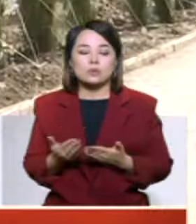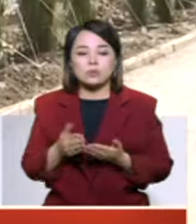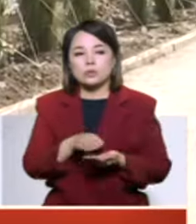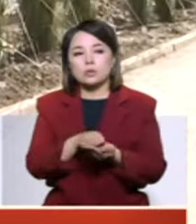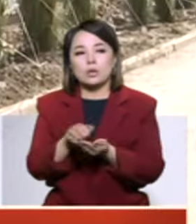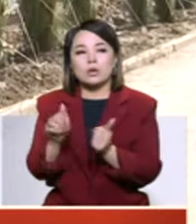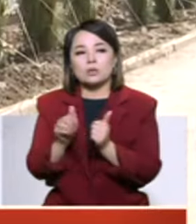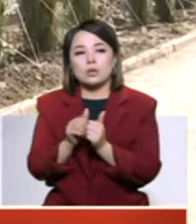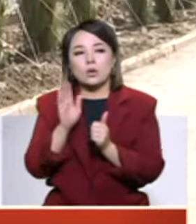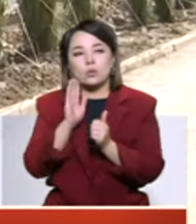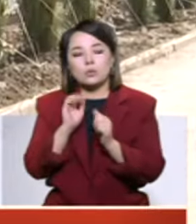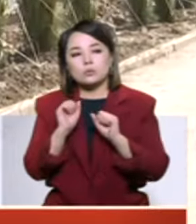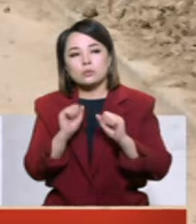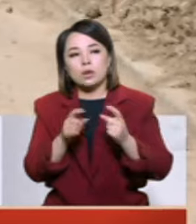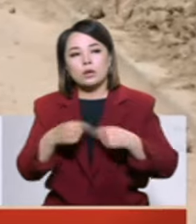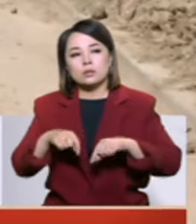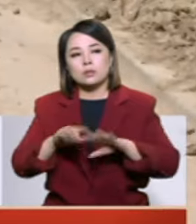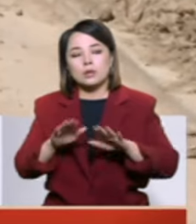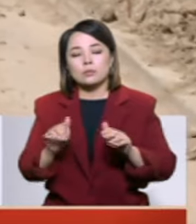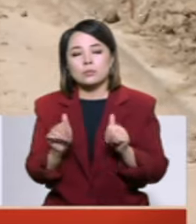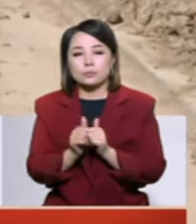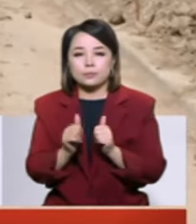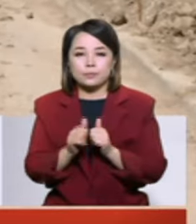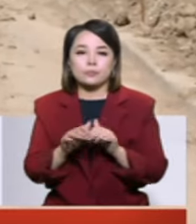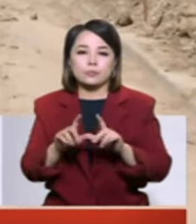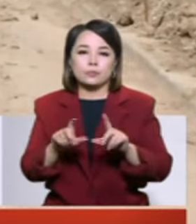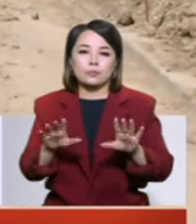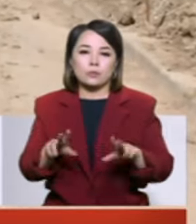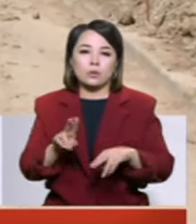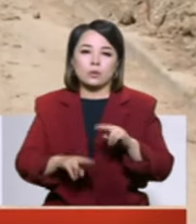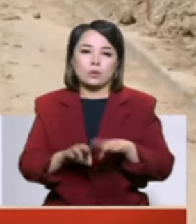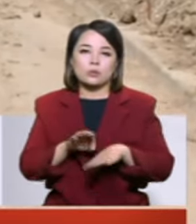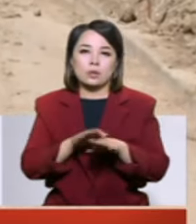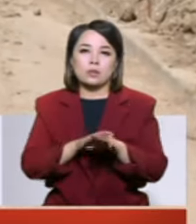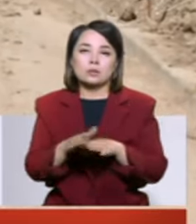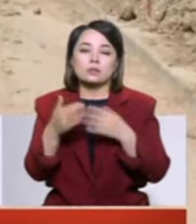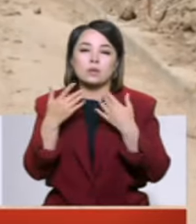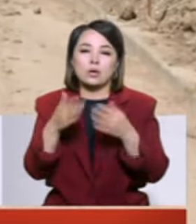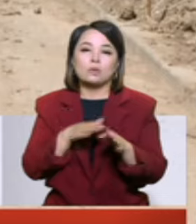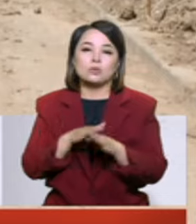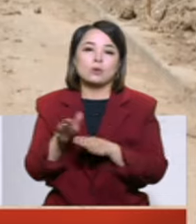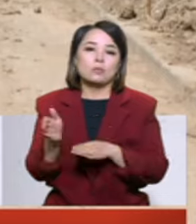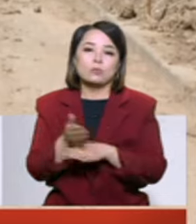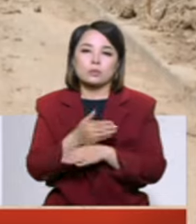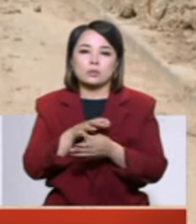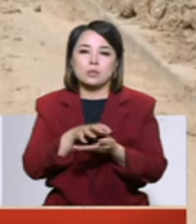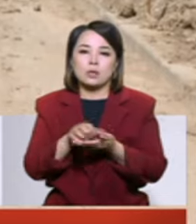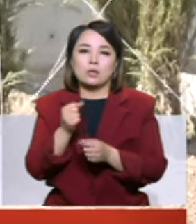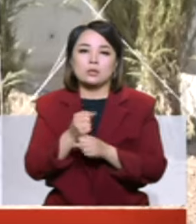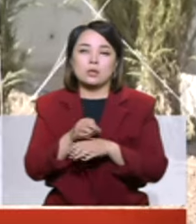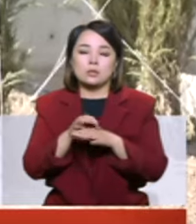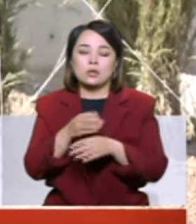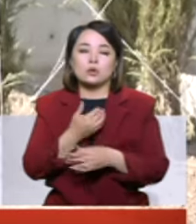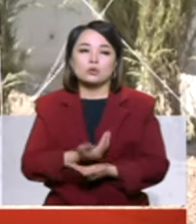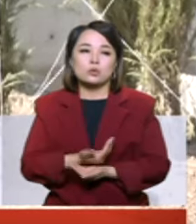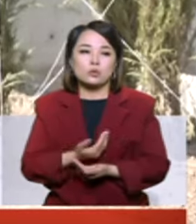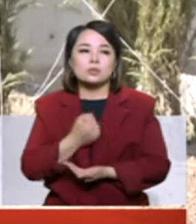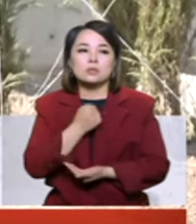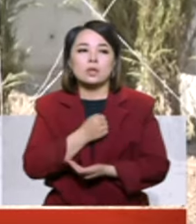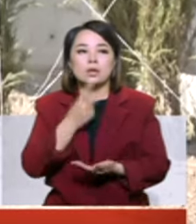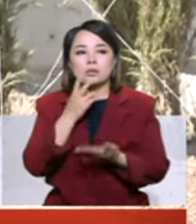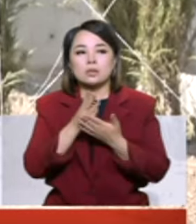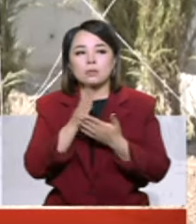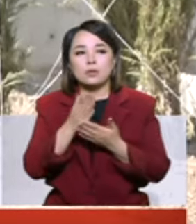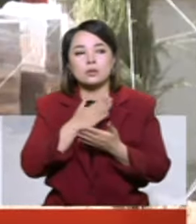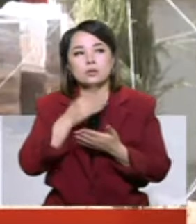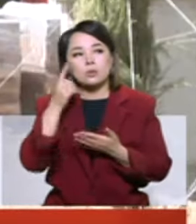су қорғау аймағында салынып жатыр. Еңісте бой көтерген нысан құрылыс талаптарын толықтай бұзып тұр деп тұрғындар наразы.